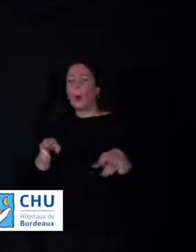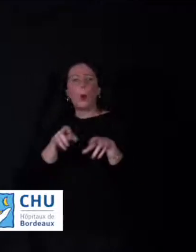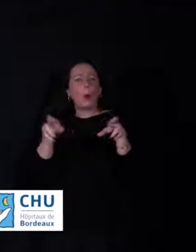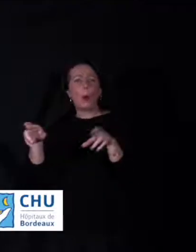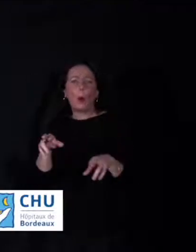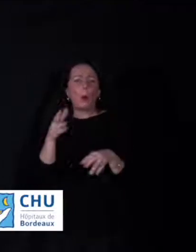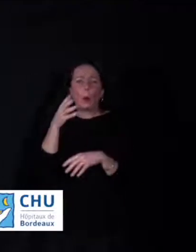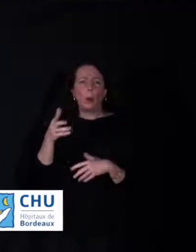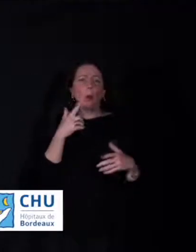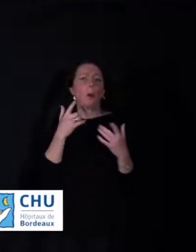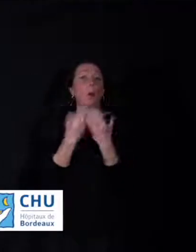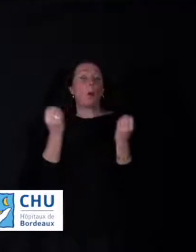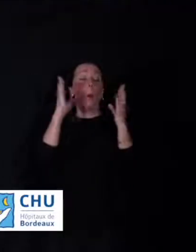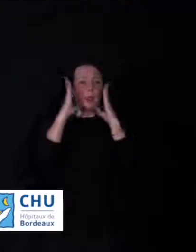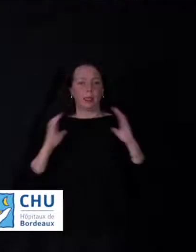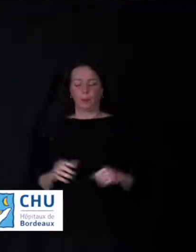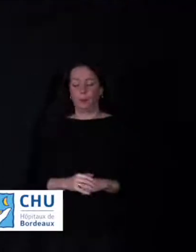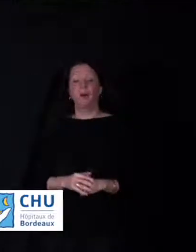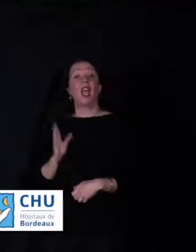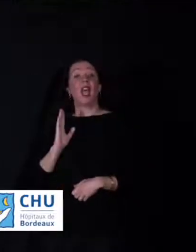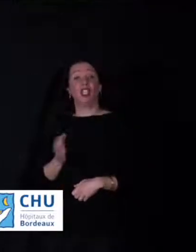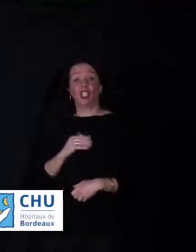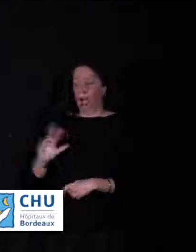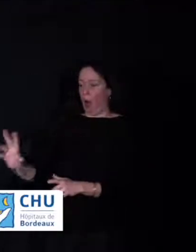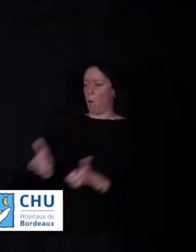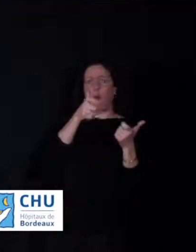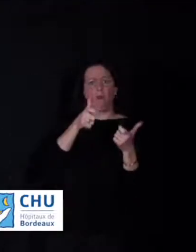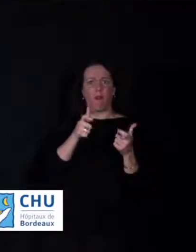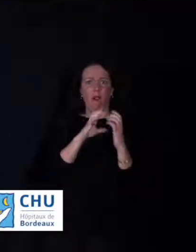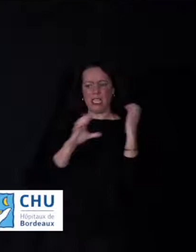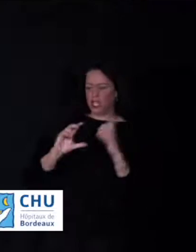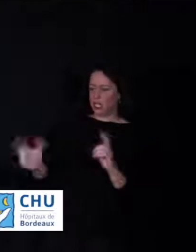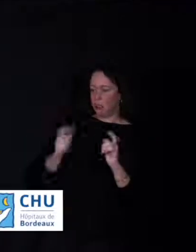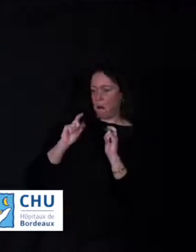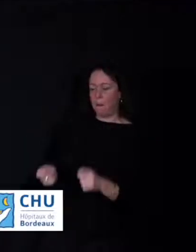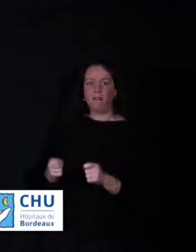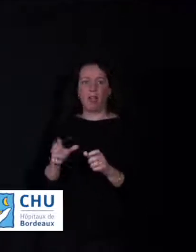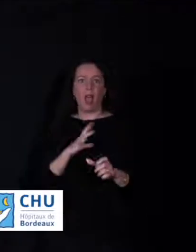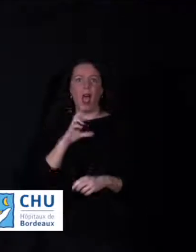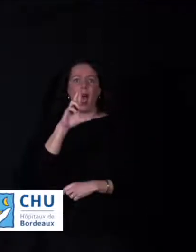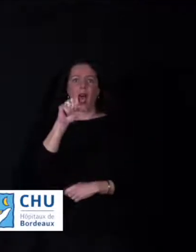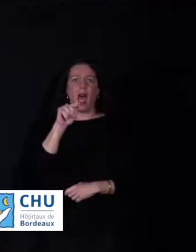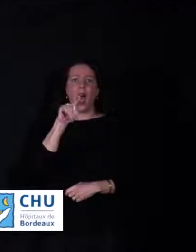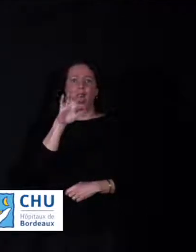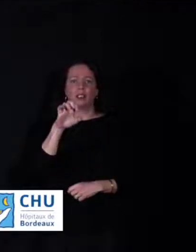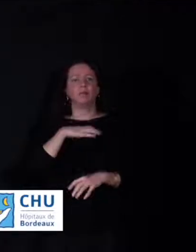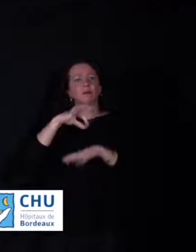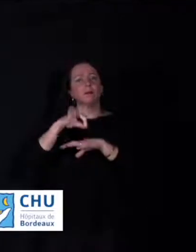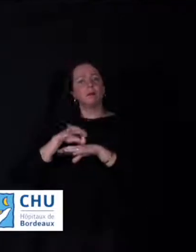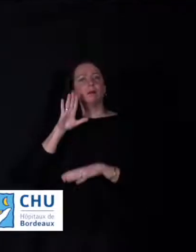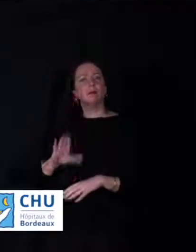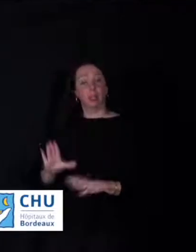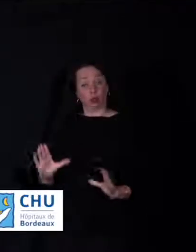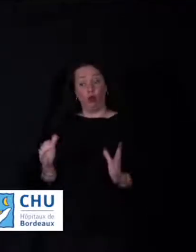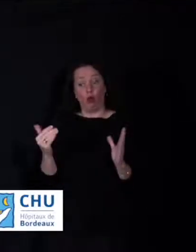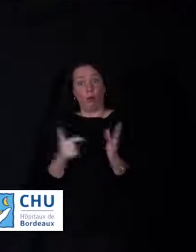petite bourgade alsacienne. Le chien est récupéré par la maréchaussée et est déclaré enragé. Il faut savoir que la rage à cette époque, et toujours en 2020,